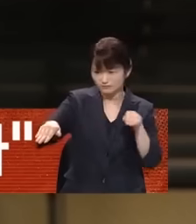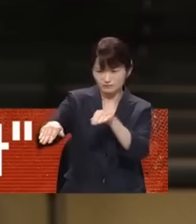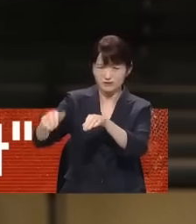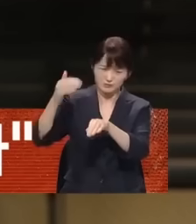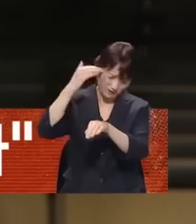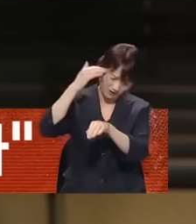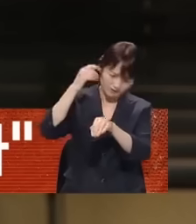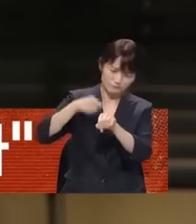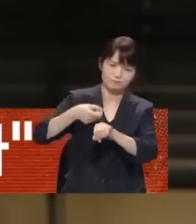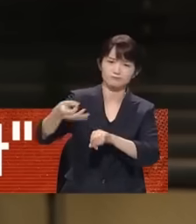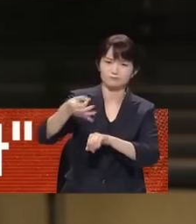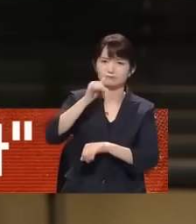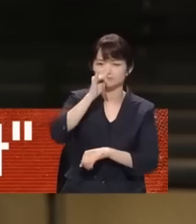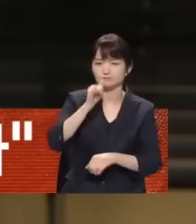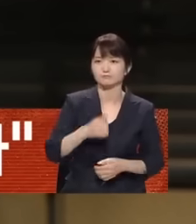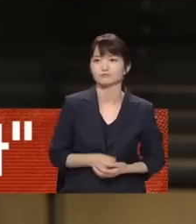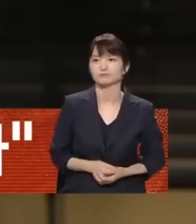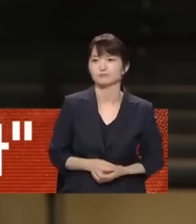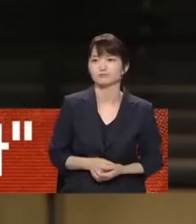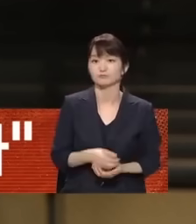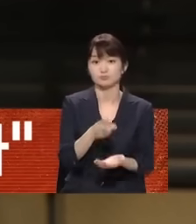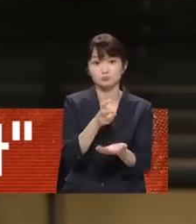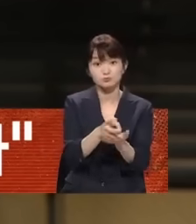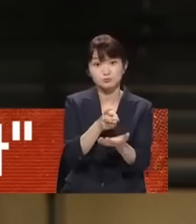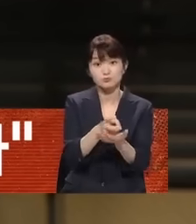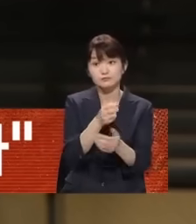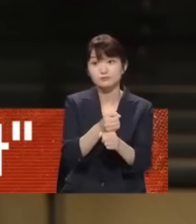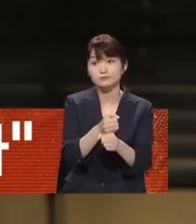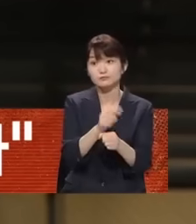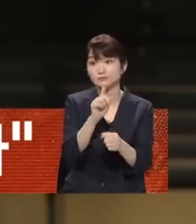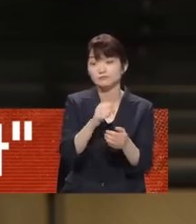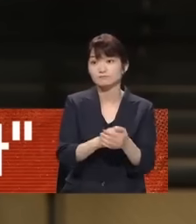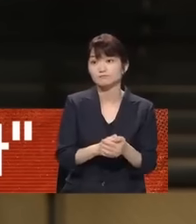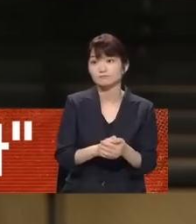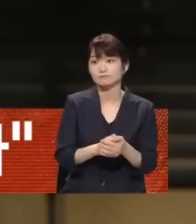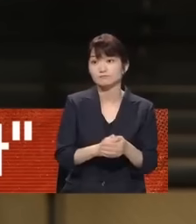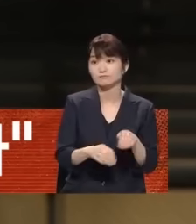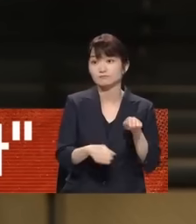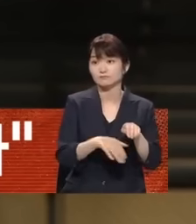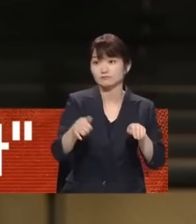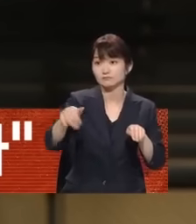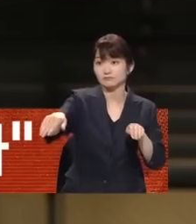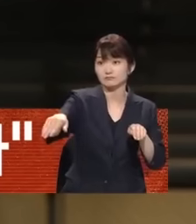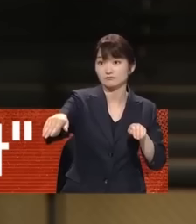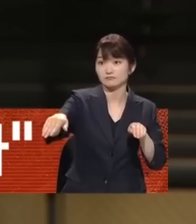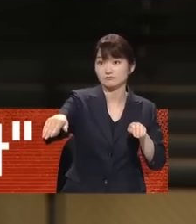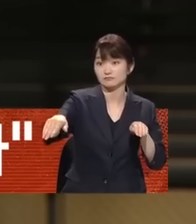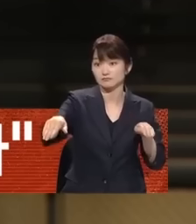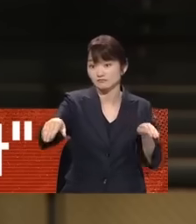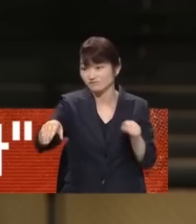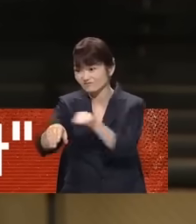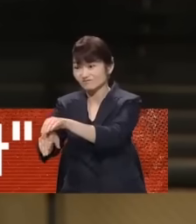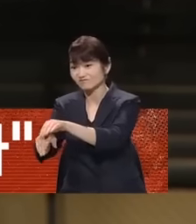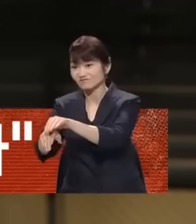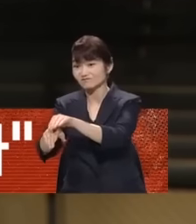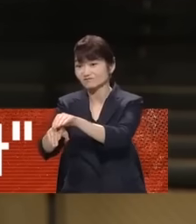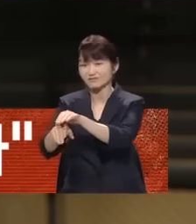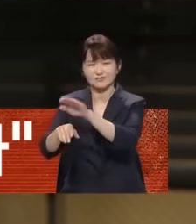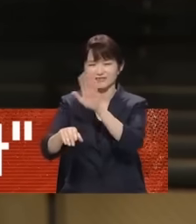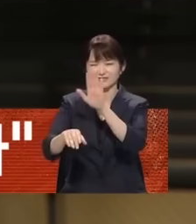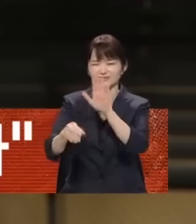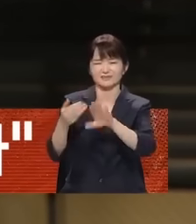과태료라든지 처분을 받을 수 있게 되고요. 그럼 그 법이 만들어지면 차가 그냥 저 가방 밟고 딱 대도 되는 거예요? 그건 또 다른 문제가 되긴 한데.